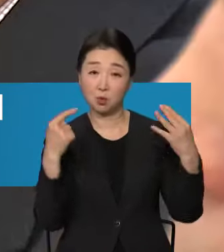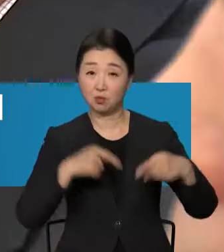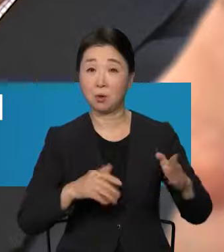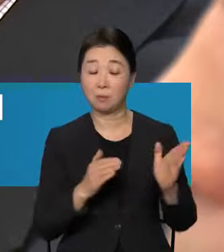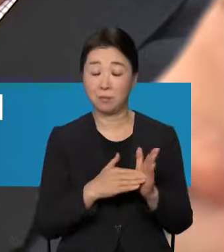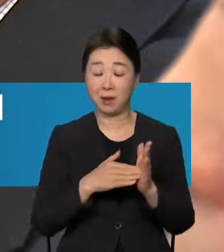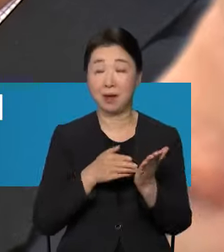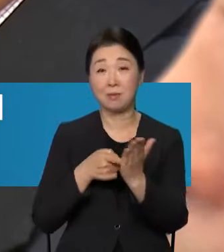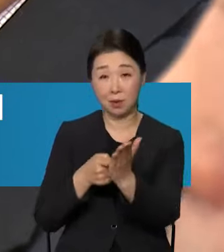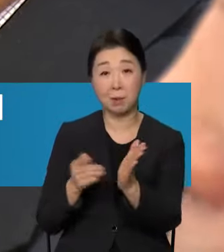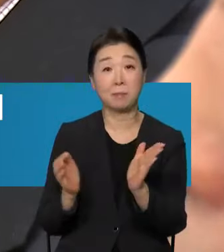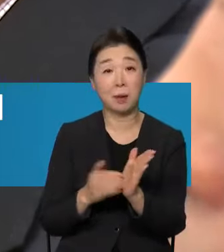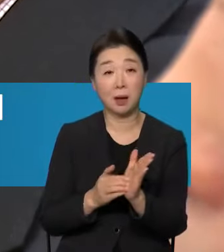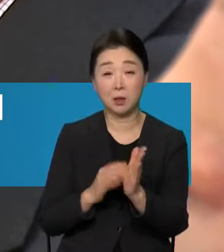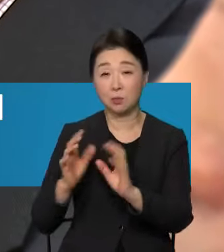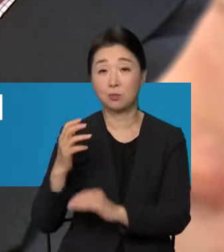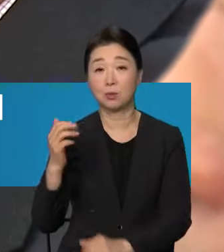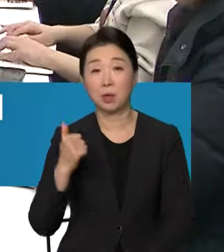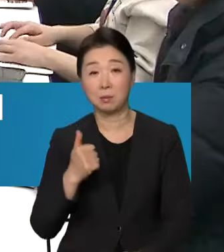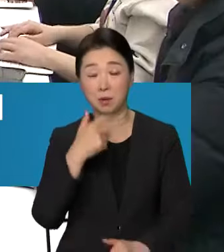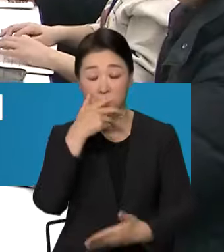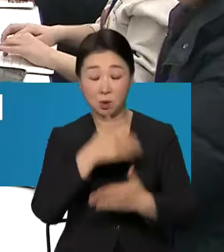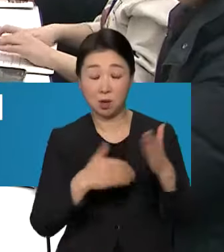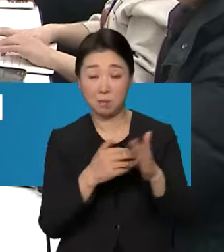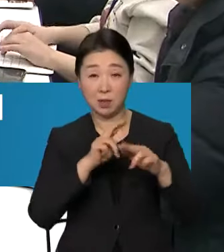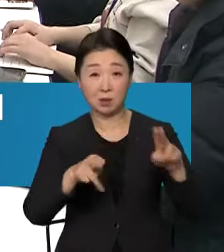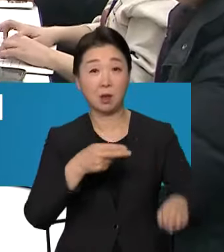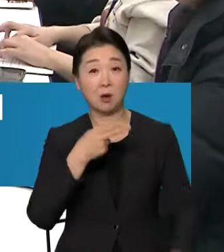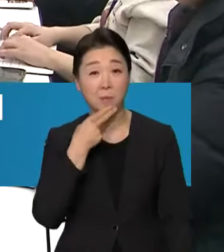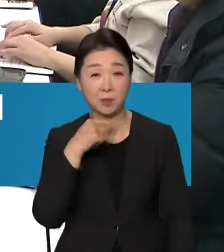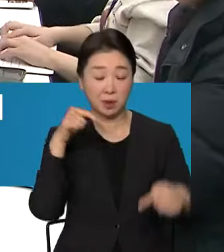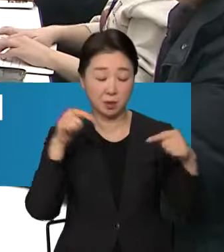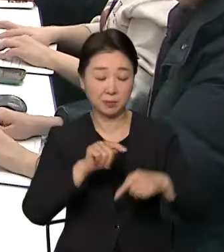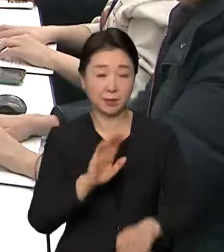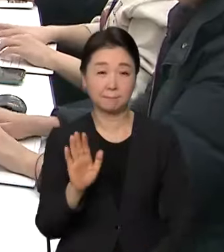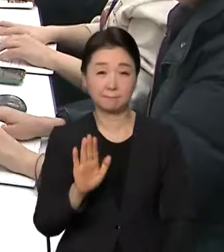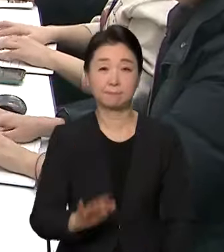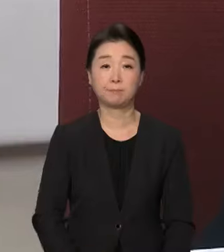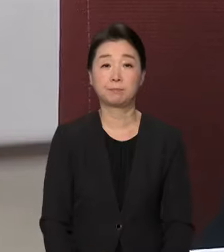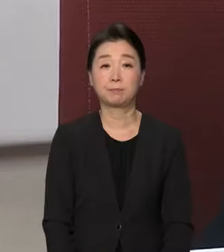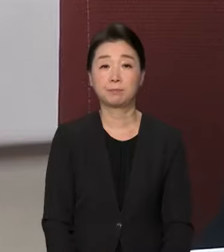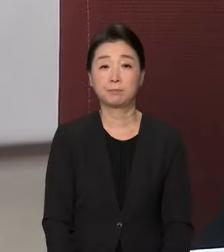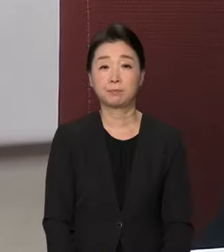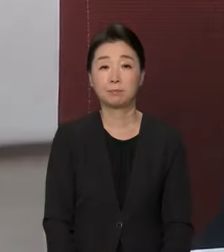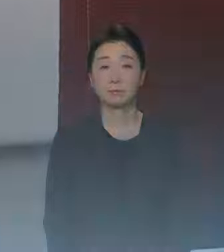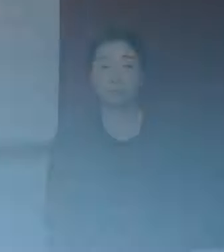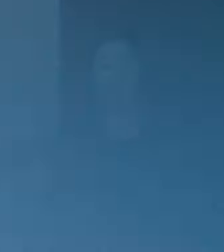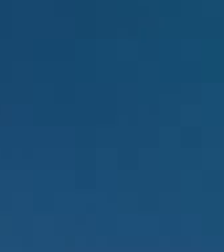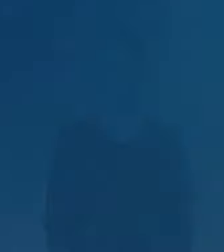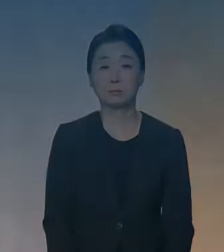본회의에 올리겠다고 했고 국민의힘은 감액안을 철회하지 않으면 협상하지 않겠다고 했습니다.